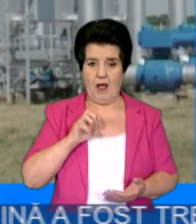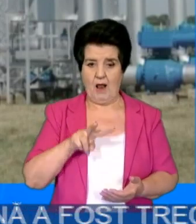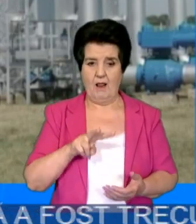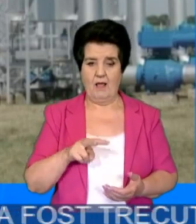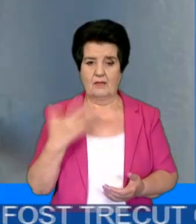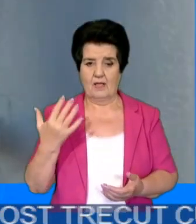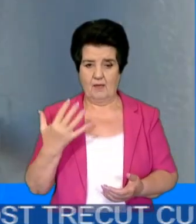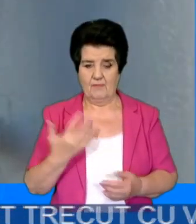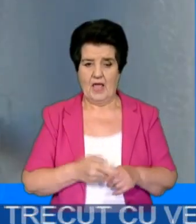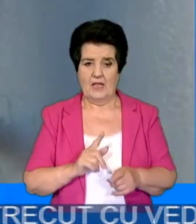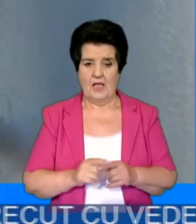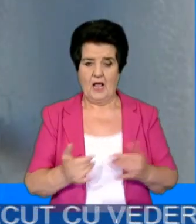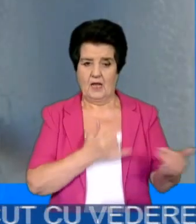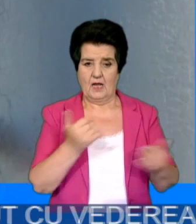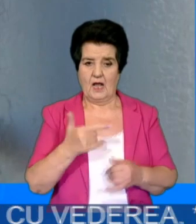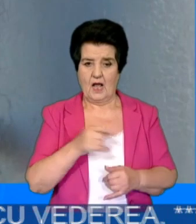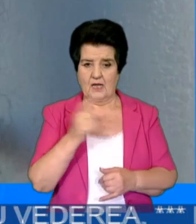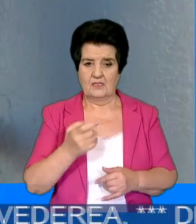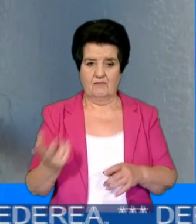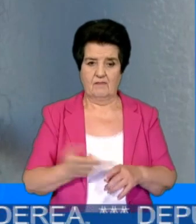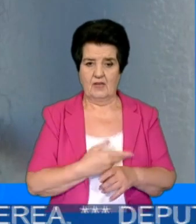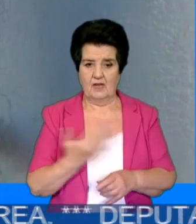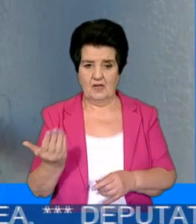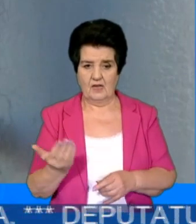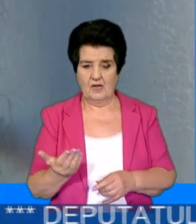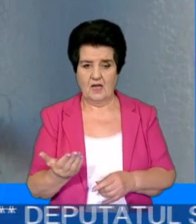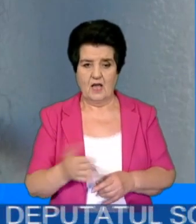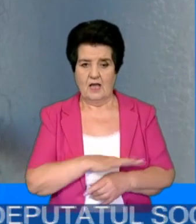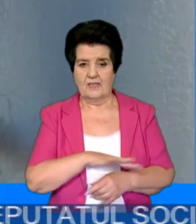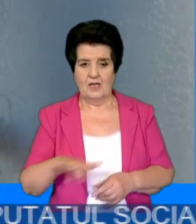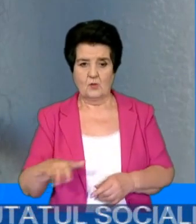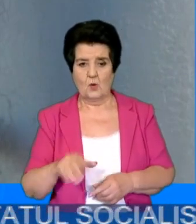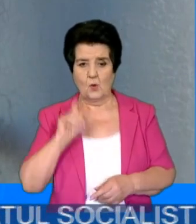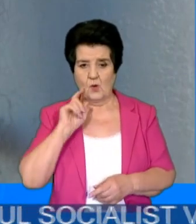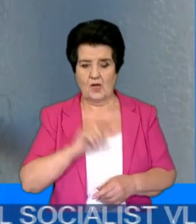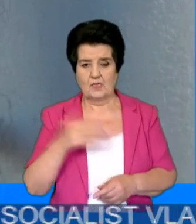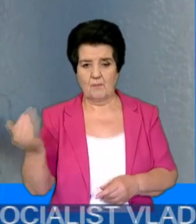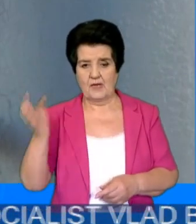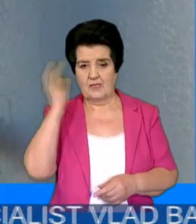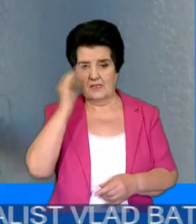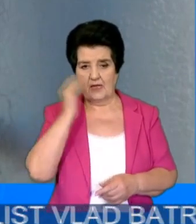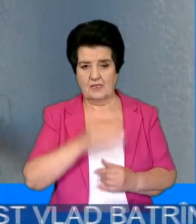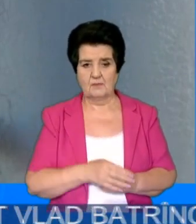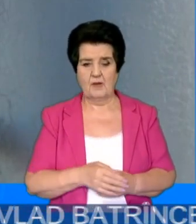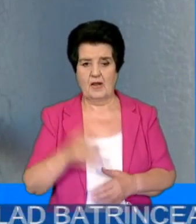este asigurat cu gaze fără deci a tranzitat teritoriul Ucrainei din partea Tiraspolului,